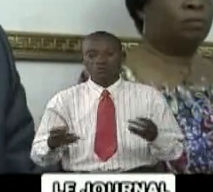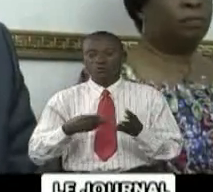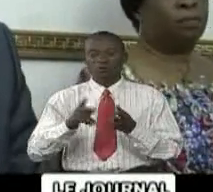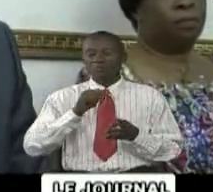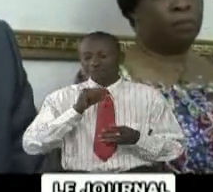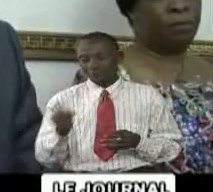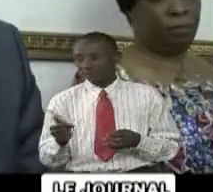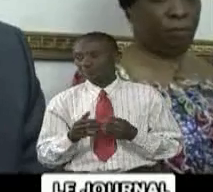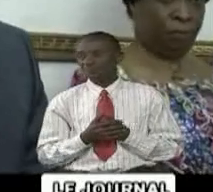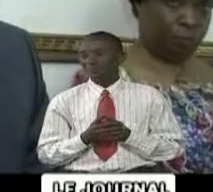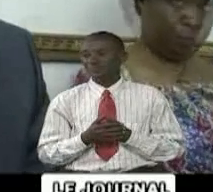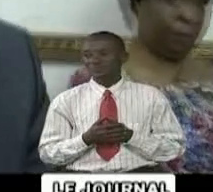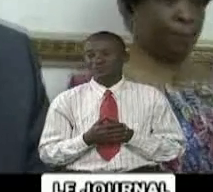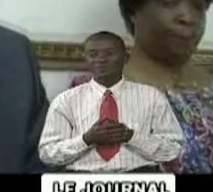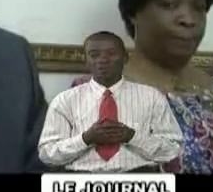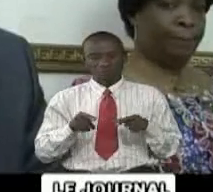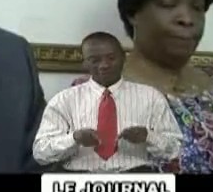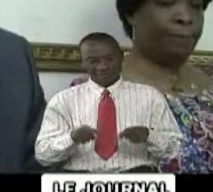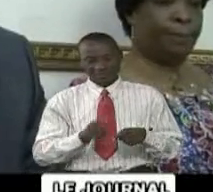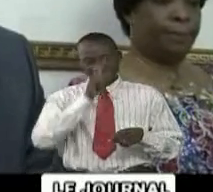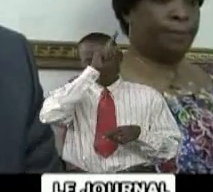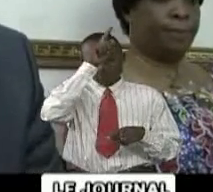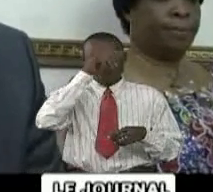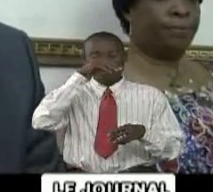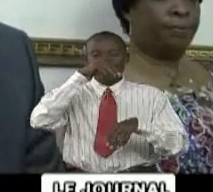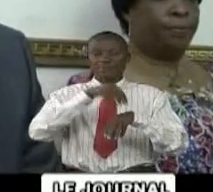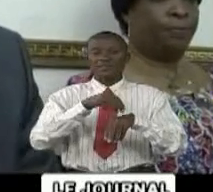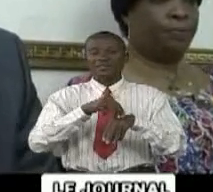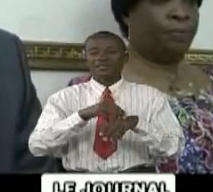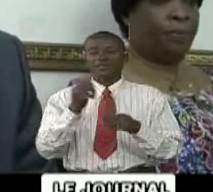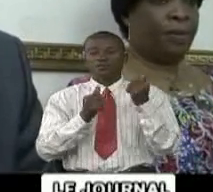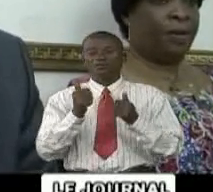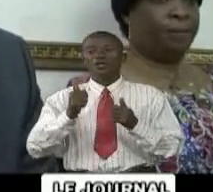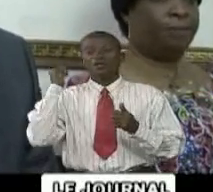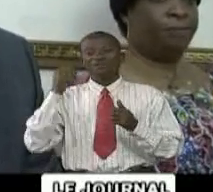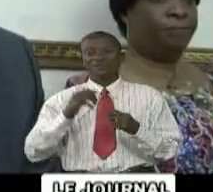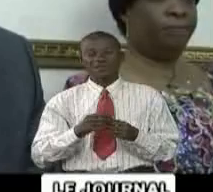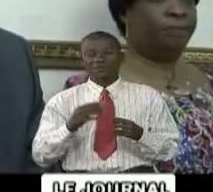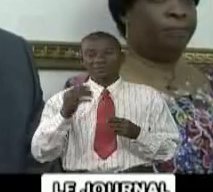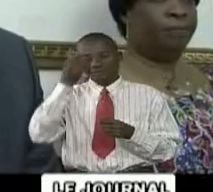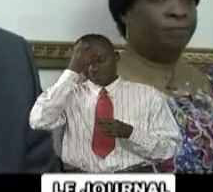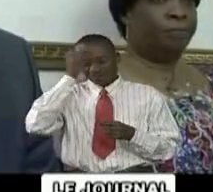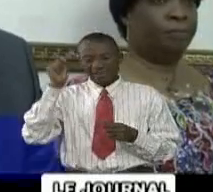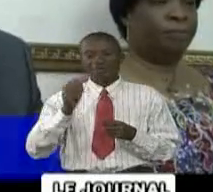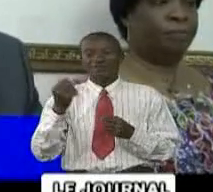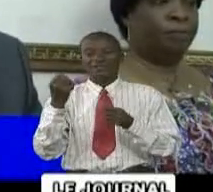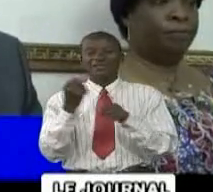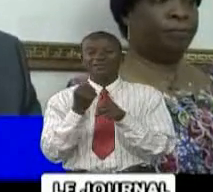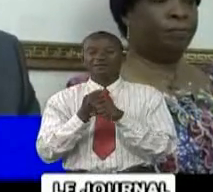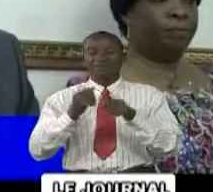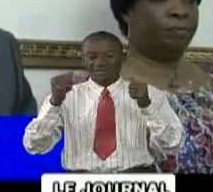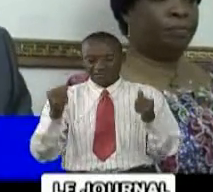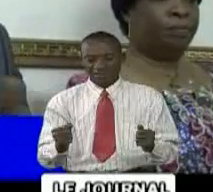Matadi d'un arrêt de travail. Ce qui fait que, au lieu de passer par une réunion préparatoire, nous avons